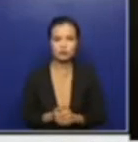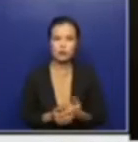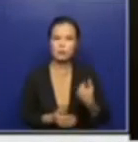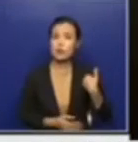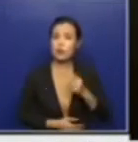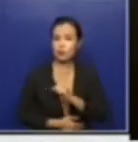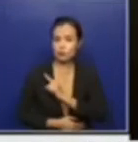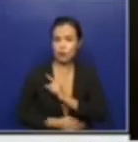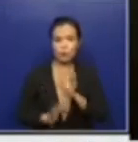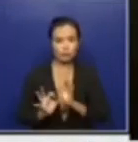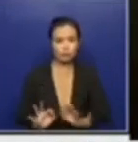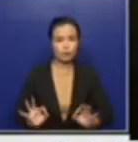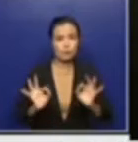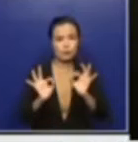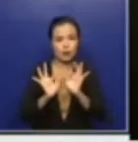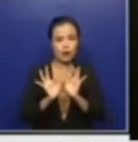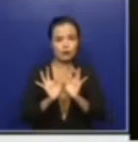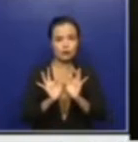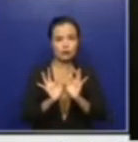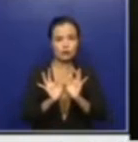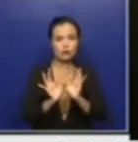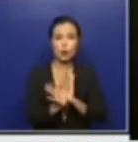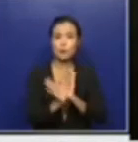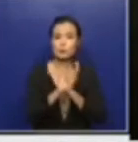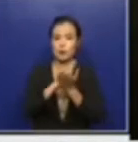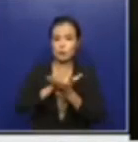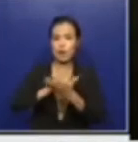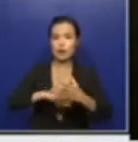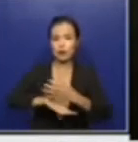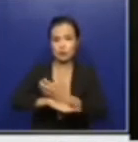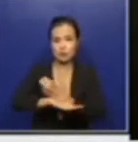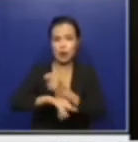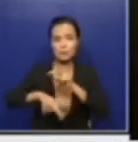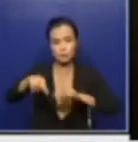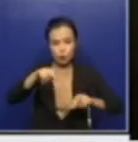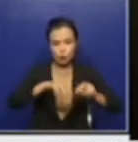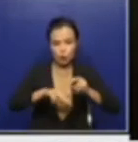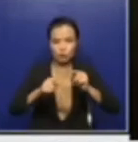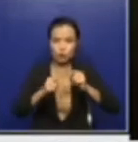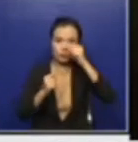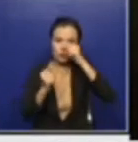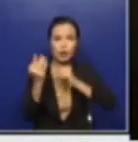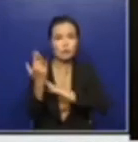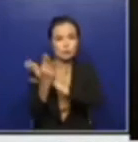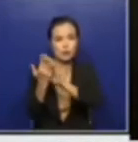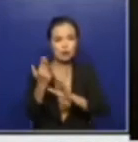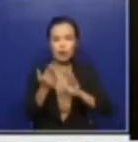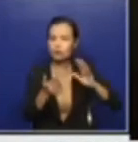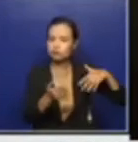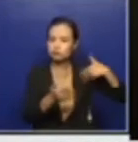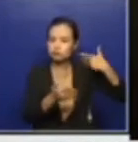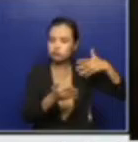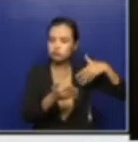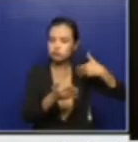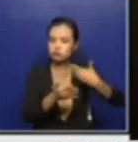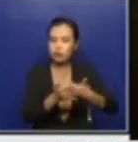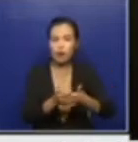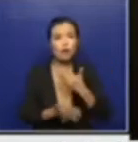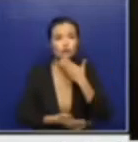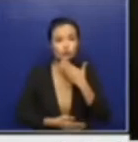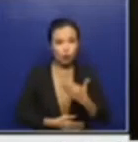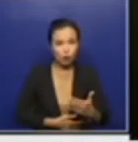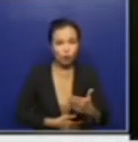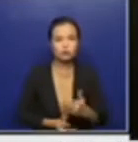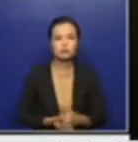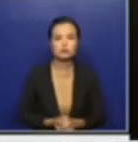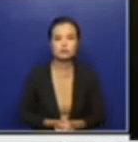บาทสำคัญในการเปลี่ยนแปลงการเมืองการปกครองของประเทศไทยมาตลอดนะครับไม่ว่าจะเป็นเหตุการ